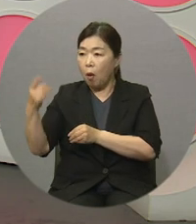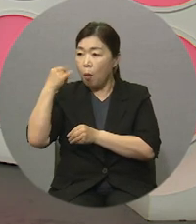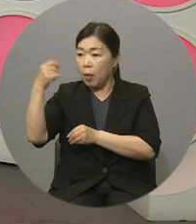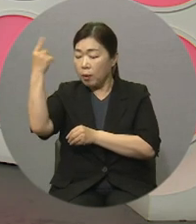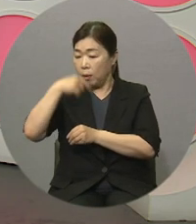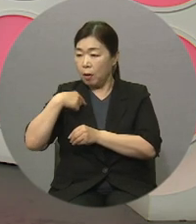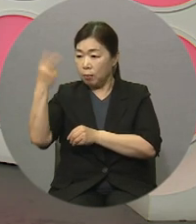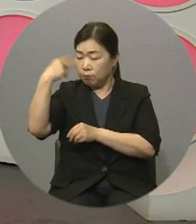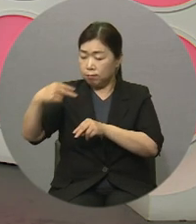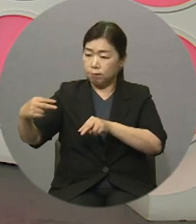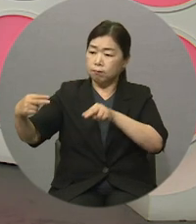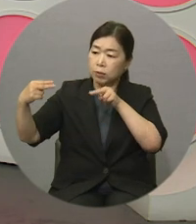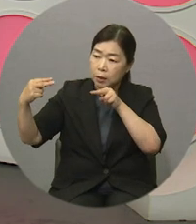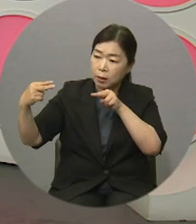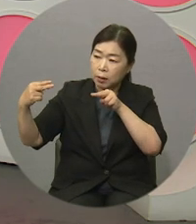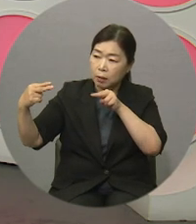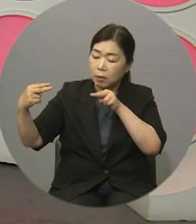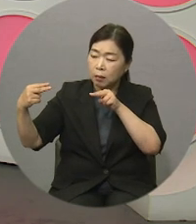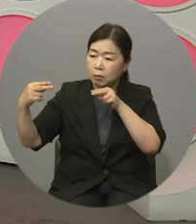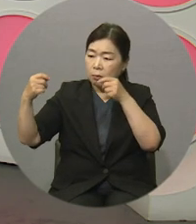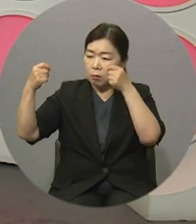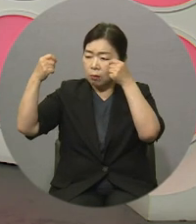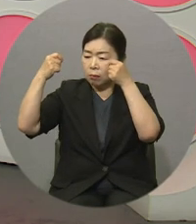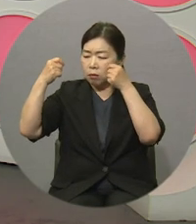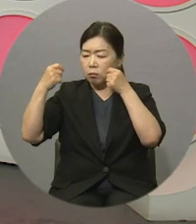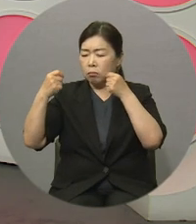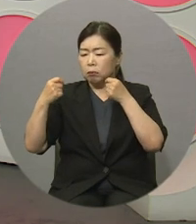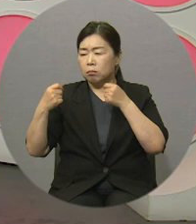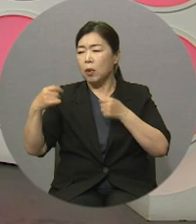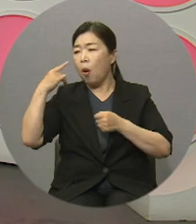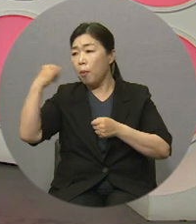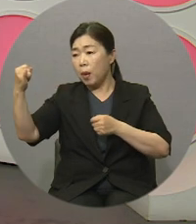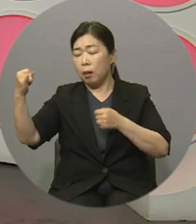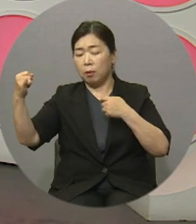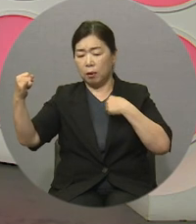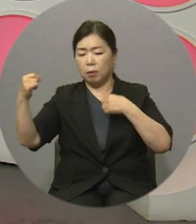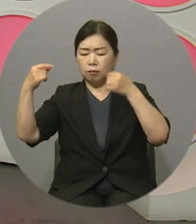보았고 이내 눈시울이 붉어졌습니다.